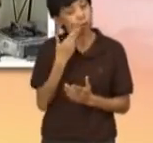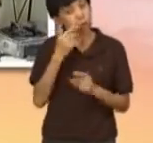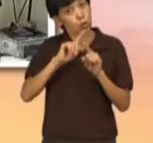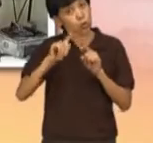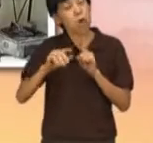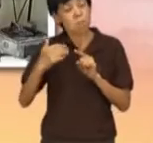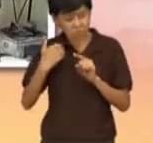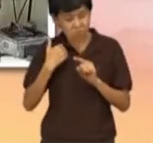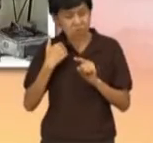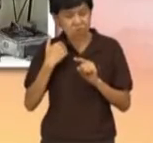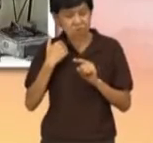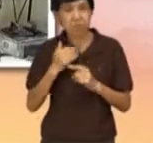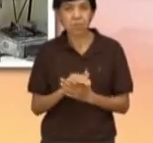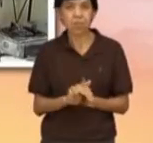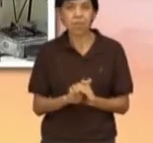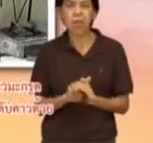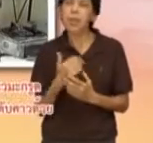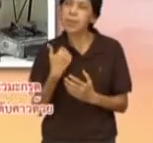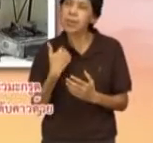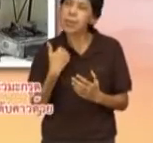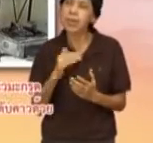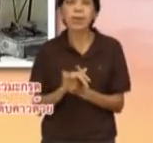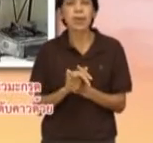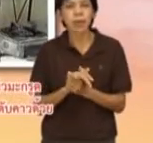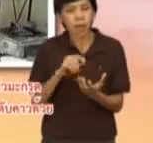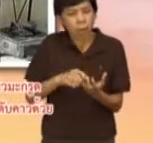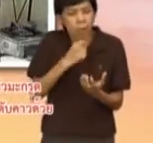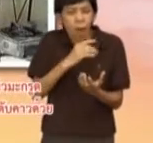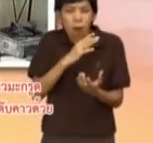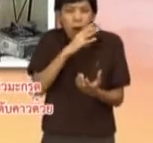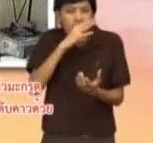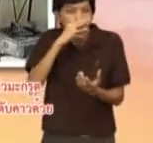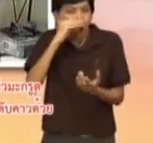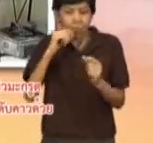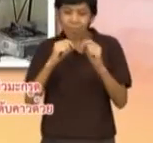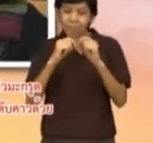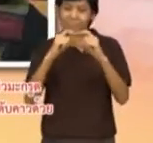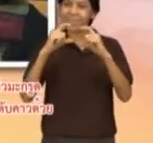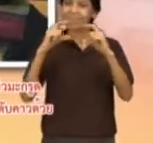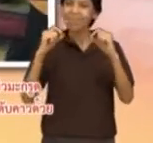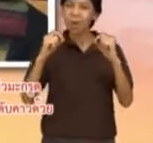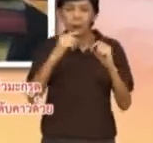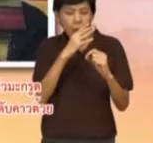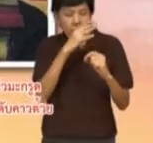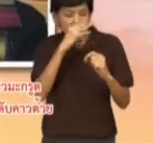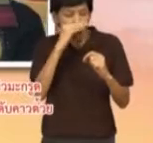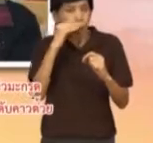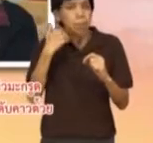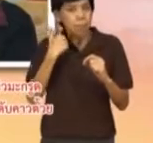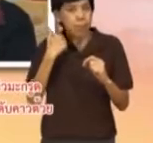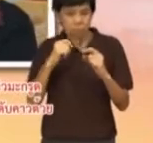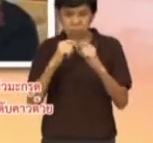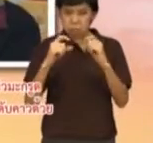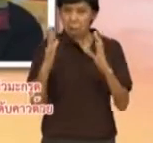แกงของเราก็จะมีส่วนมากทานเข้าไปจะหอมกลิ่นผิวมะกรูดนะต้องใส่ผิวมะ